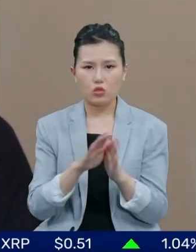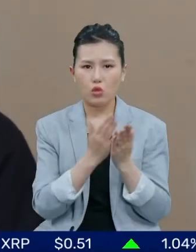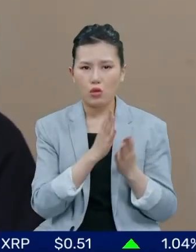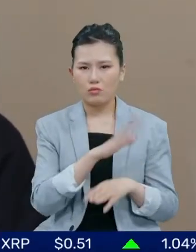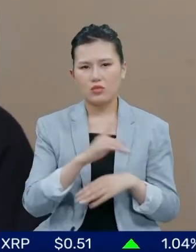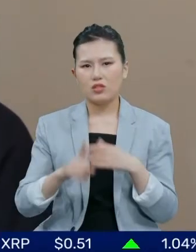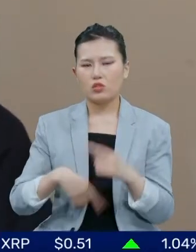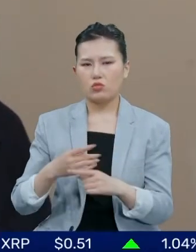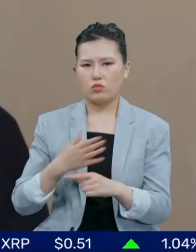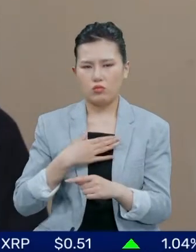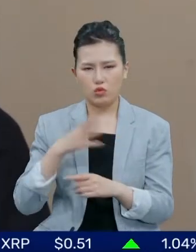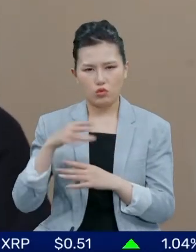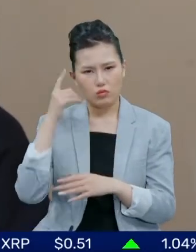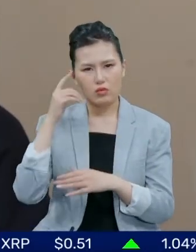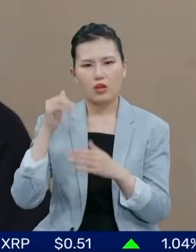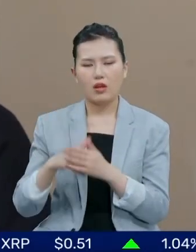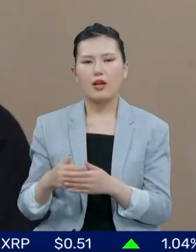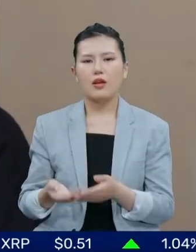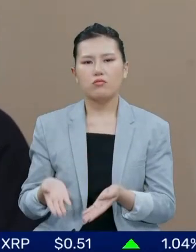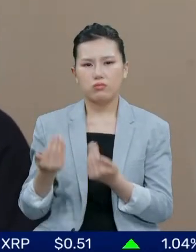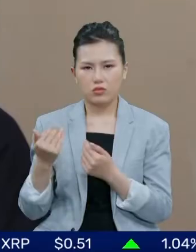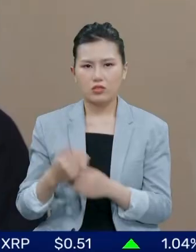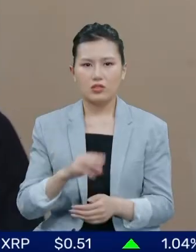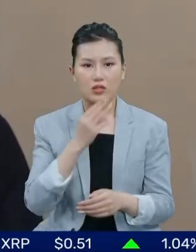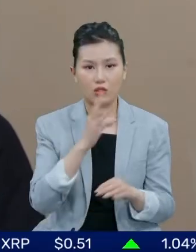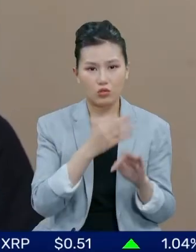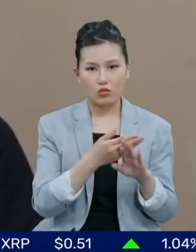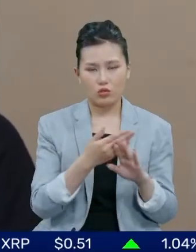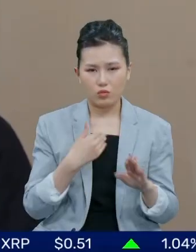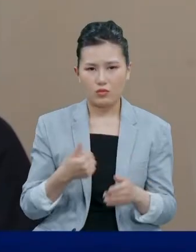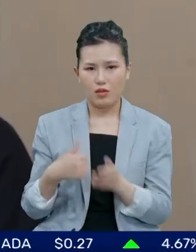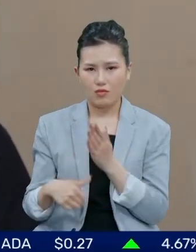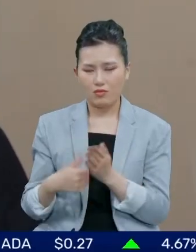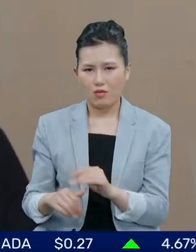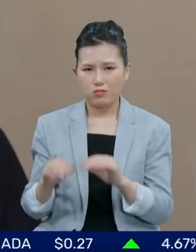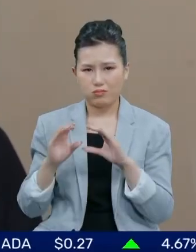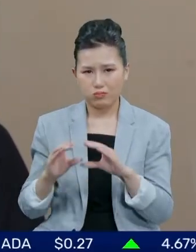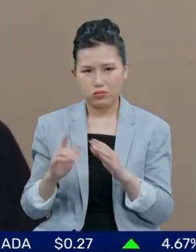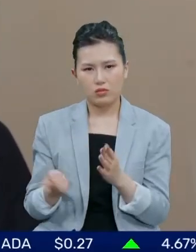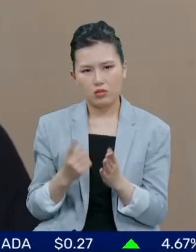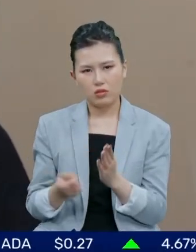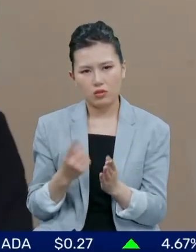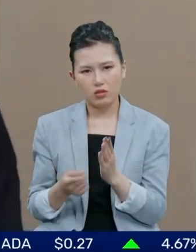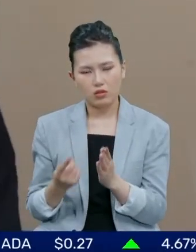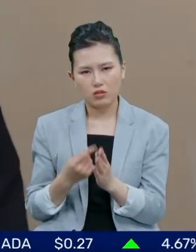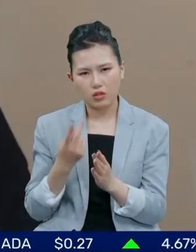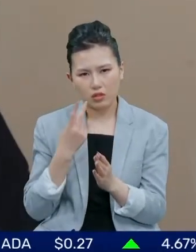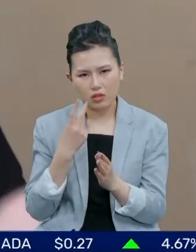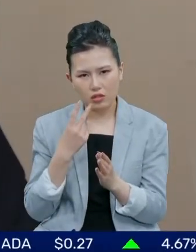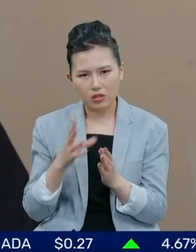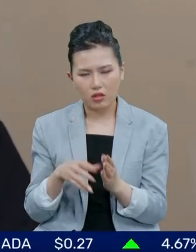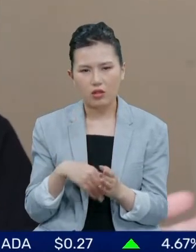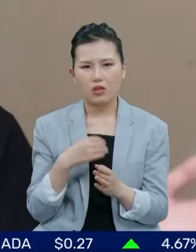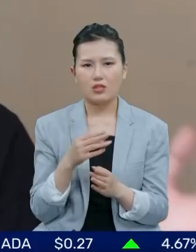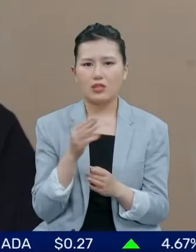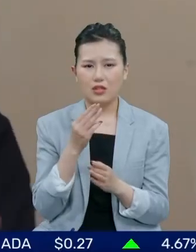хамаагүй дээр тэгэл шалгалт болгоны өмнө нь ингээл тэрийгээ ингээл баг амар зутаа страчтэй тэрийг нэгэн өвчлөлийг эргүүлж хараалахаар чинь тэгээд амар олон